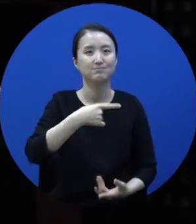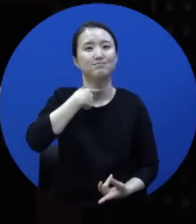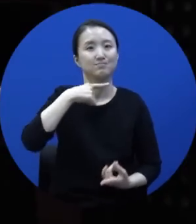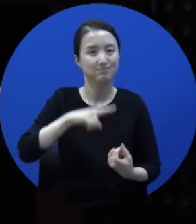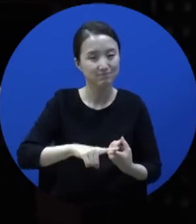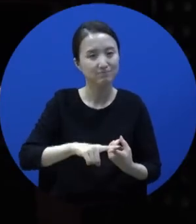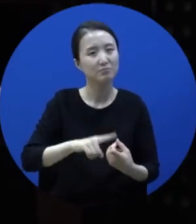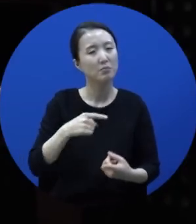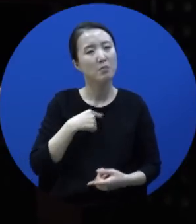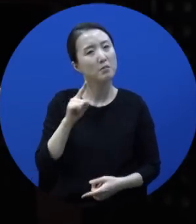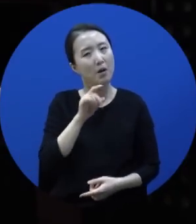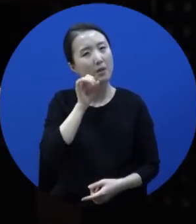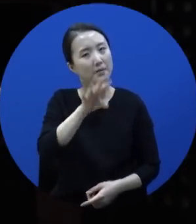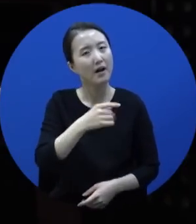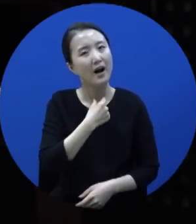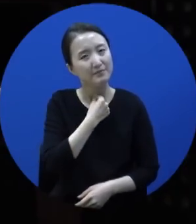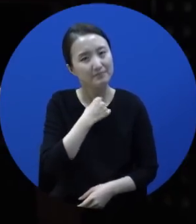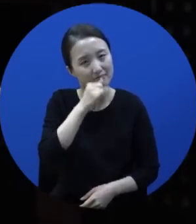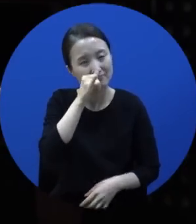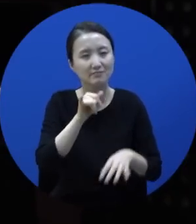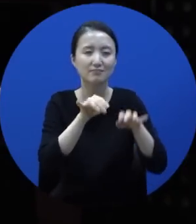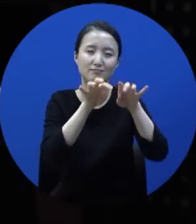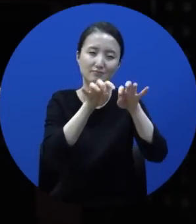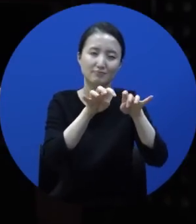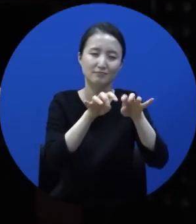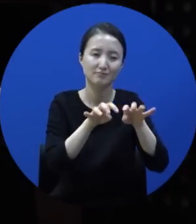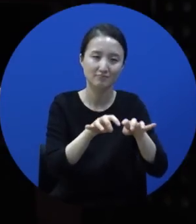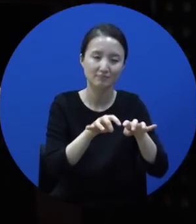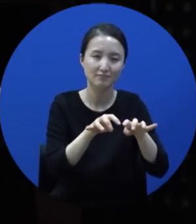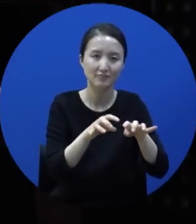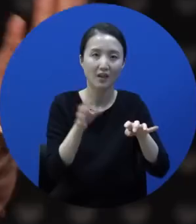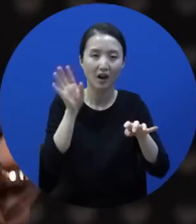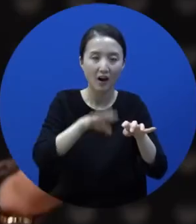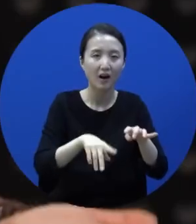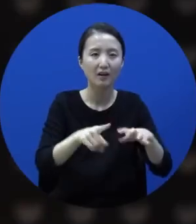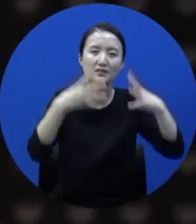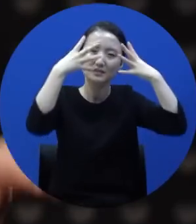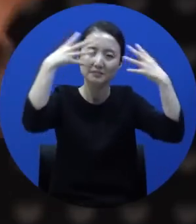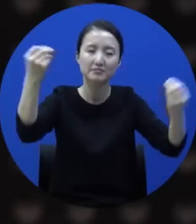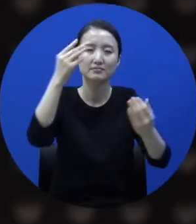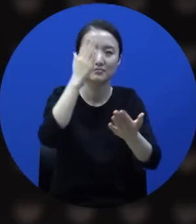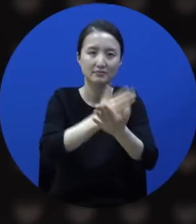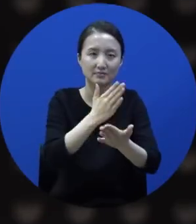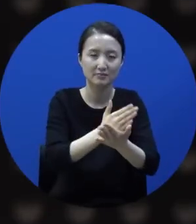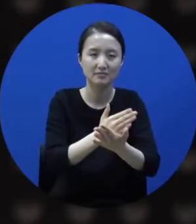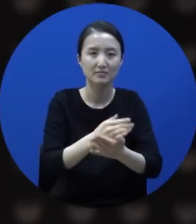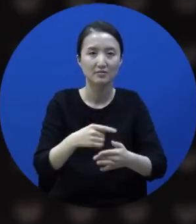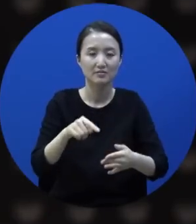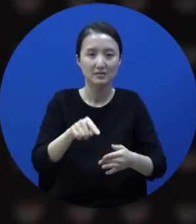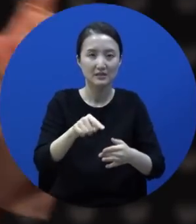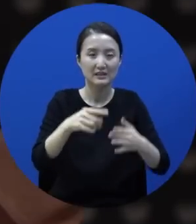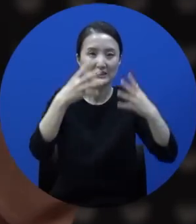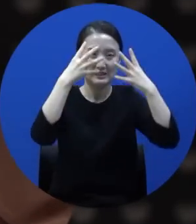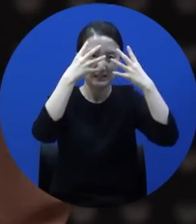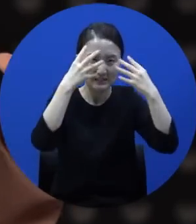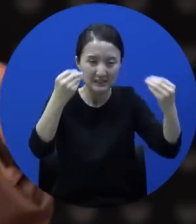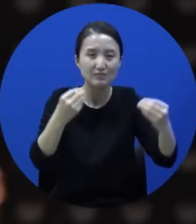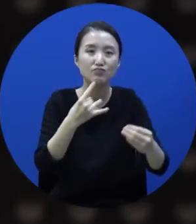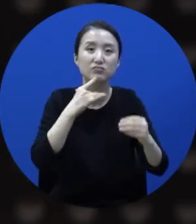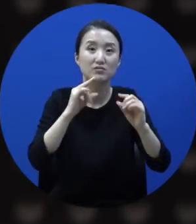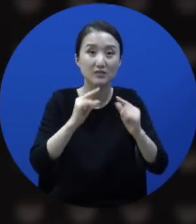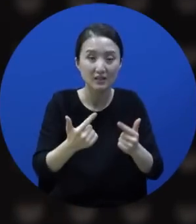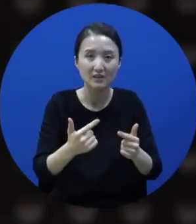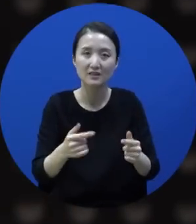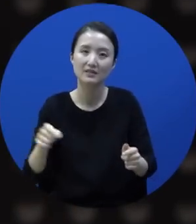싶다. 그러면 우리는 골뱅이하고 그 사람의 이름을 써요. 그래서 그분의 채널이 다시 이렇게 내 담벼락 댓글에 올 수